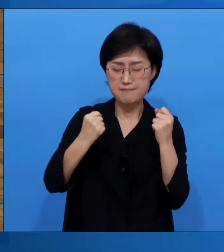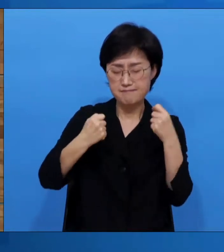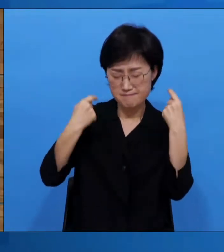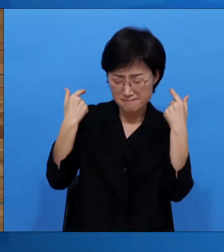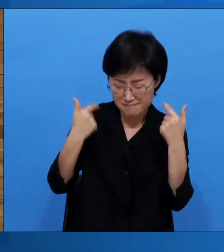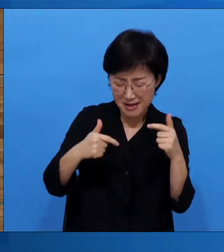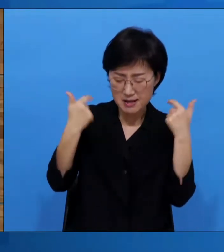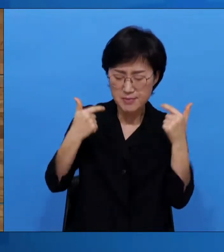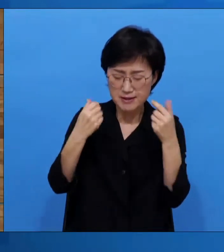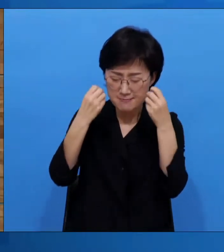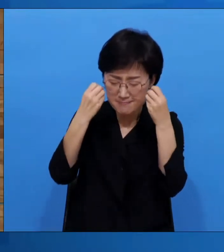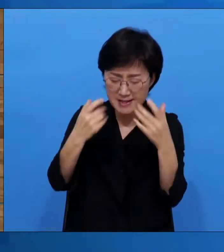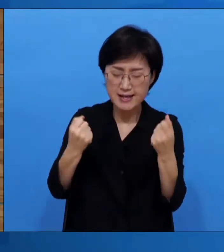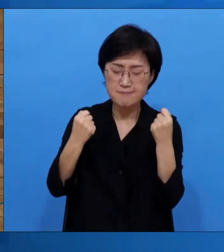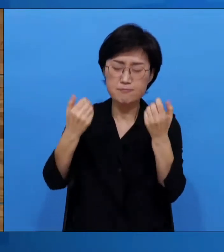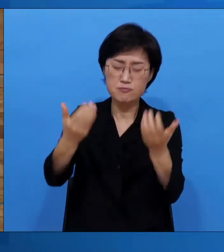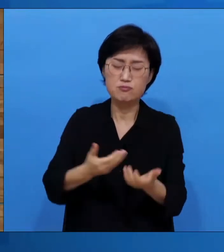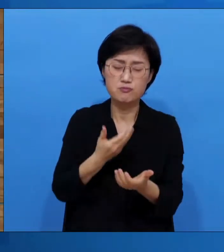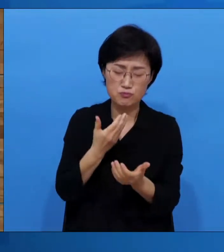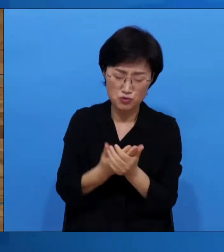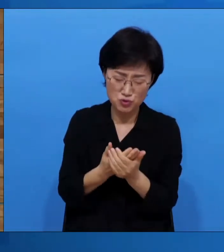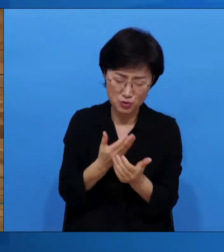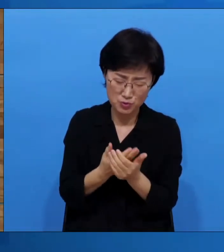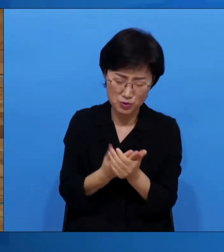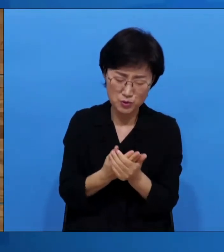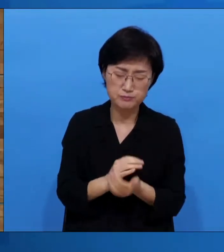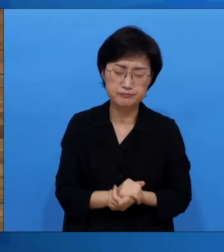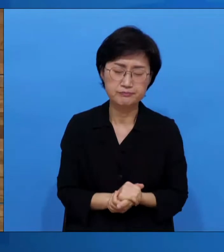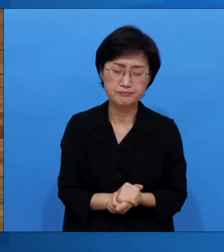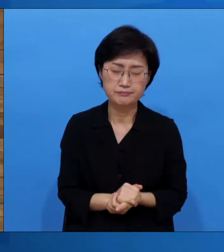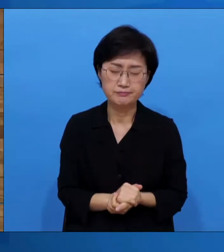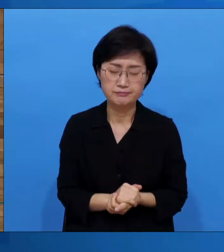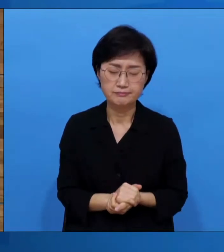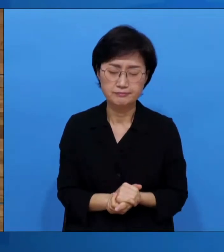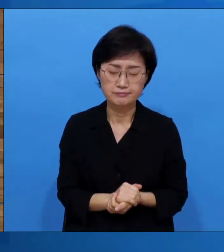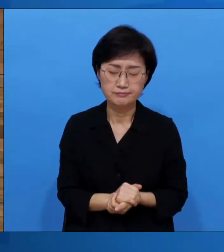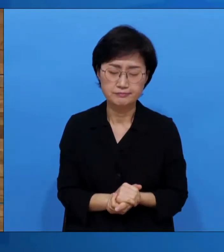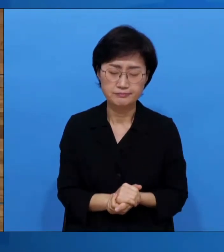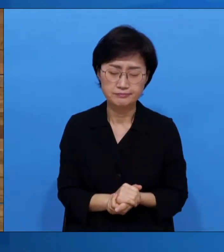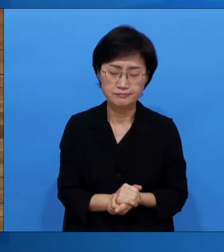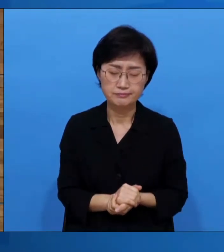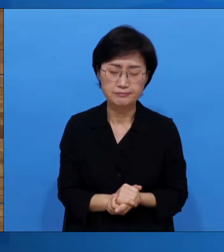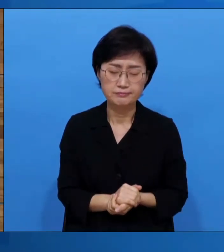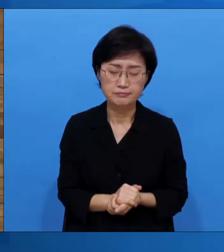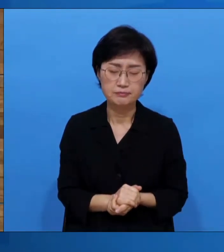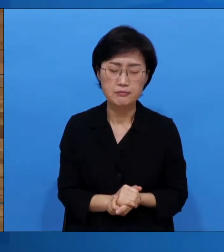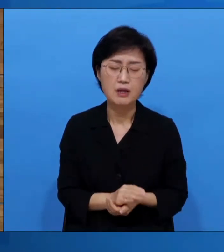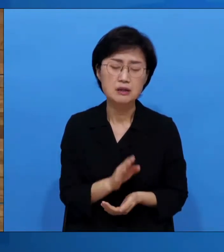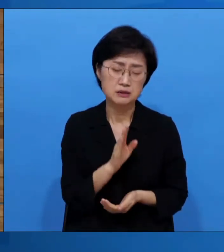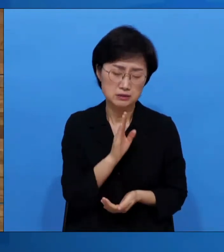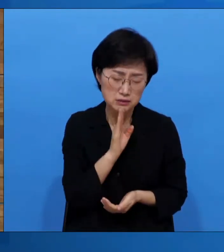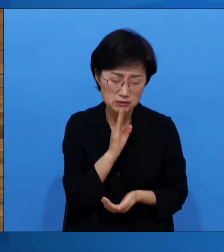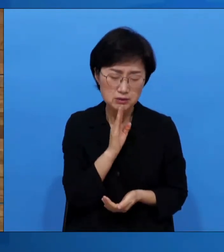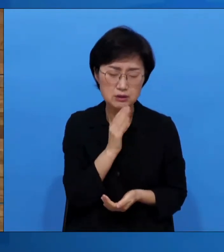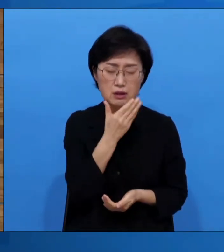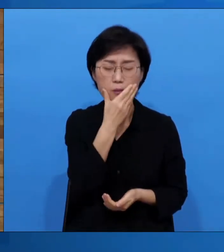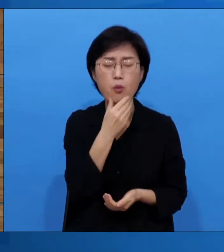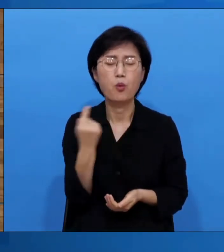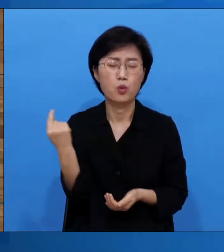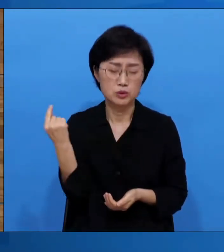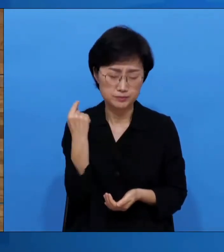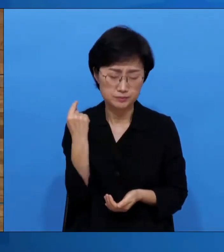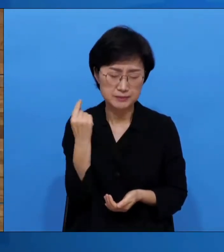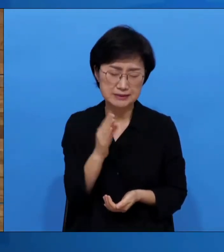elders, and believers who devote themselves for this work and with new strength every single day. 그리하여 올바른 복음과 축복을 전